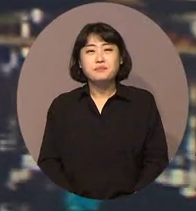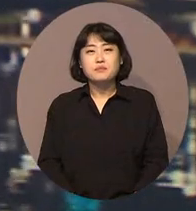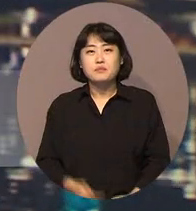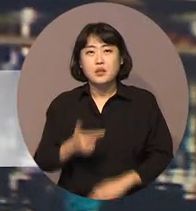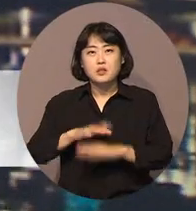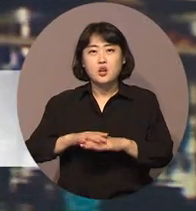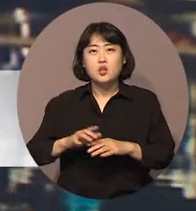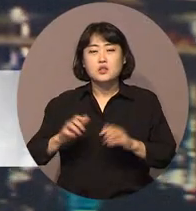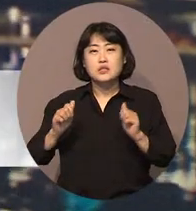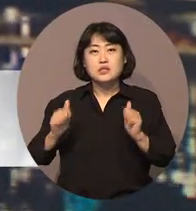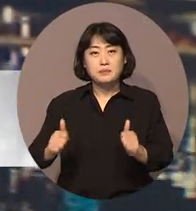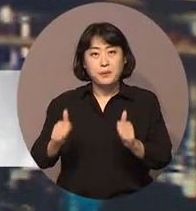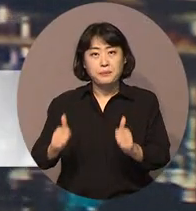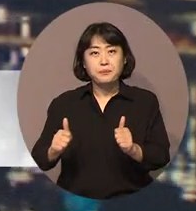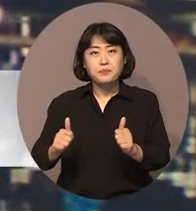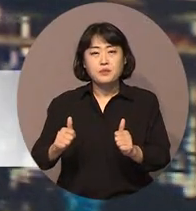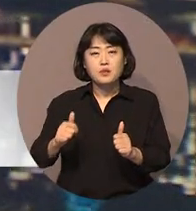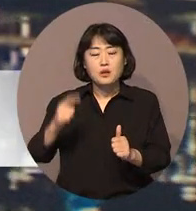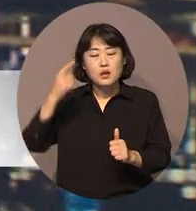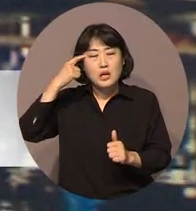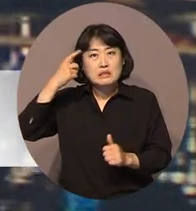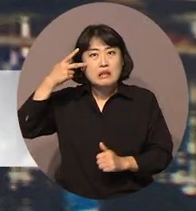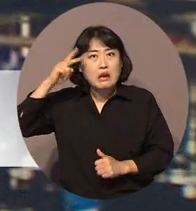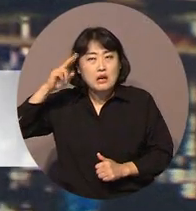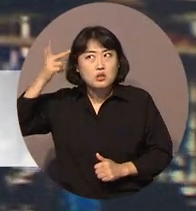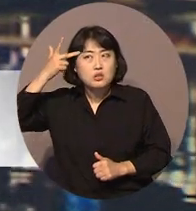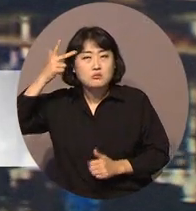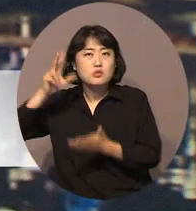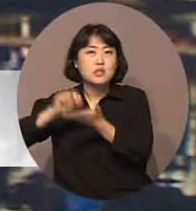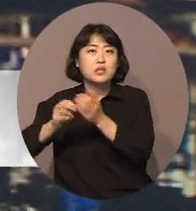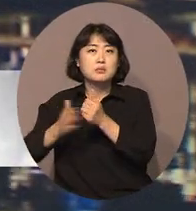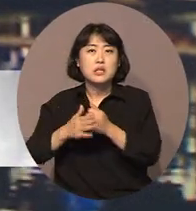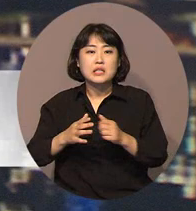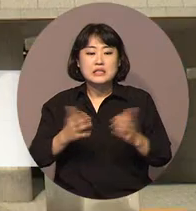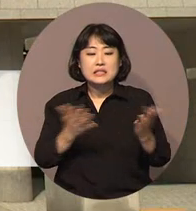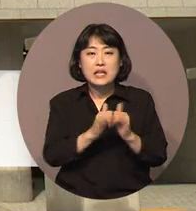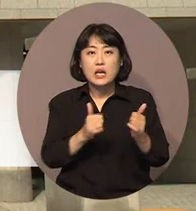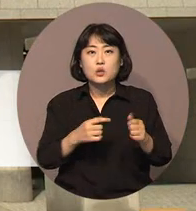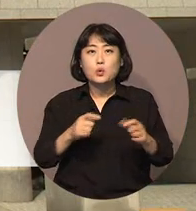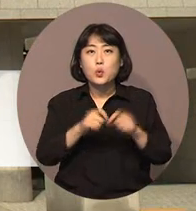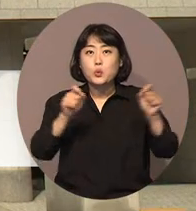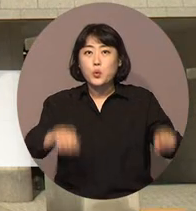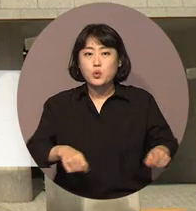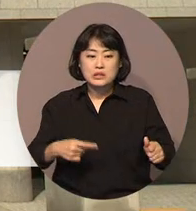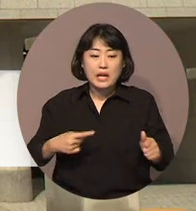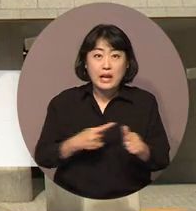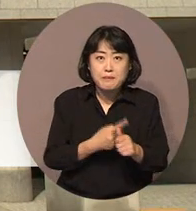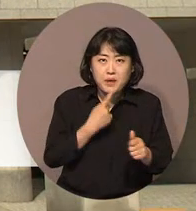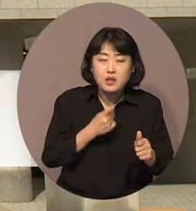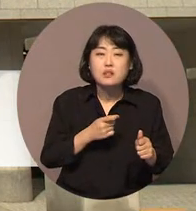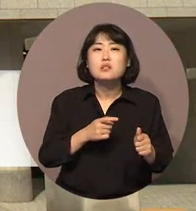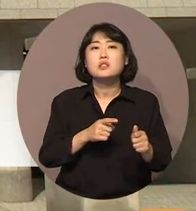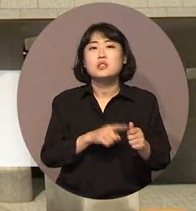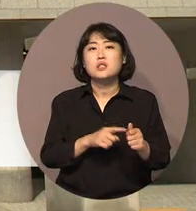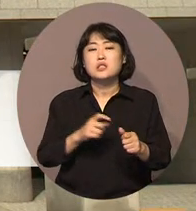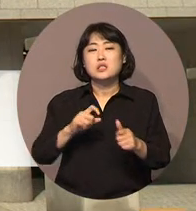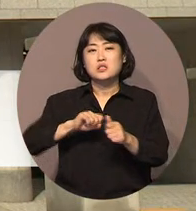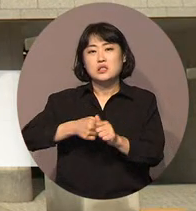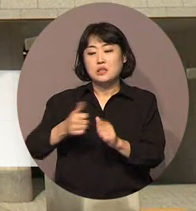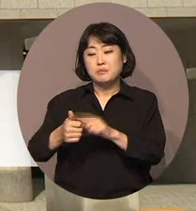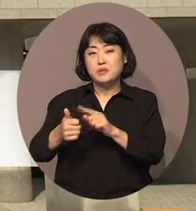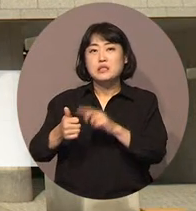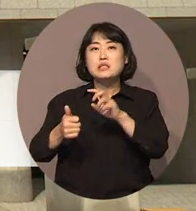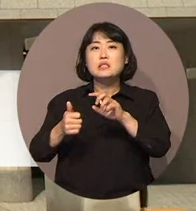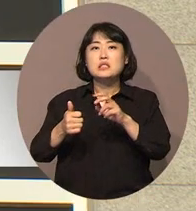대전지보 형사 12부는 망상에 빠져 직장 동료를 살해하려 한 30대에게 징역 12년을